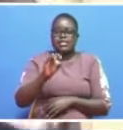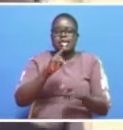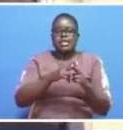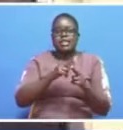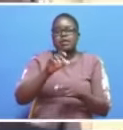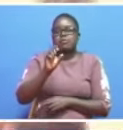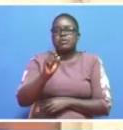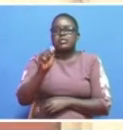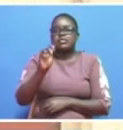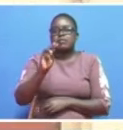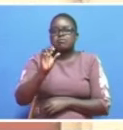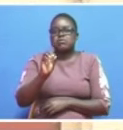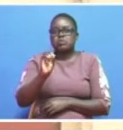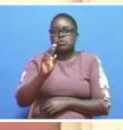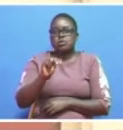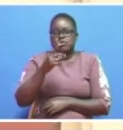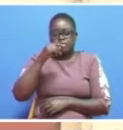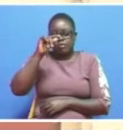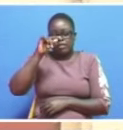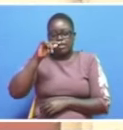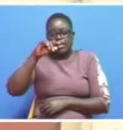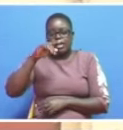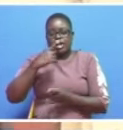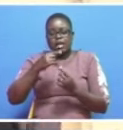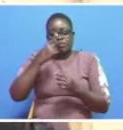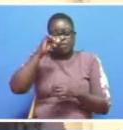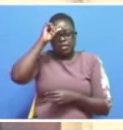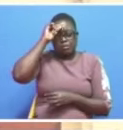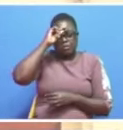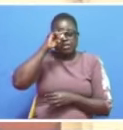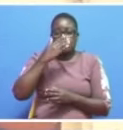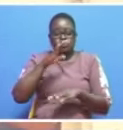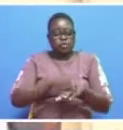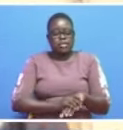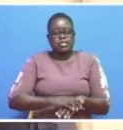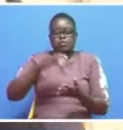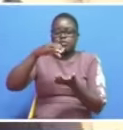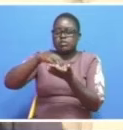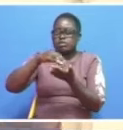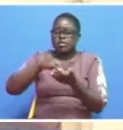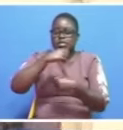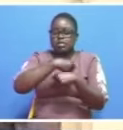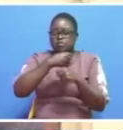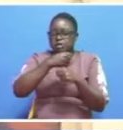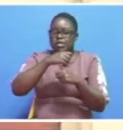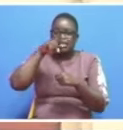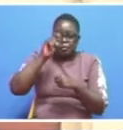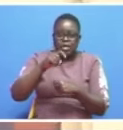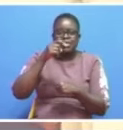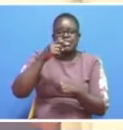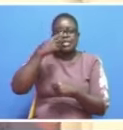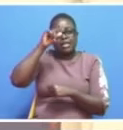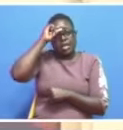Chiralgei. Aweke loyalty kwa serikali ya Rais William Ruto. Kwa sababu kupata hiyo kiti. Itabidi serikali ndio italobby.